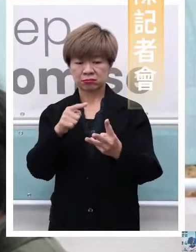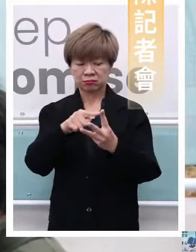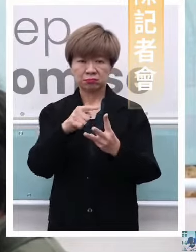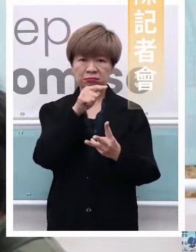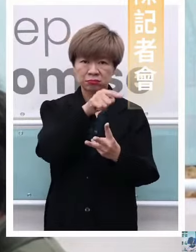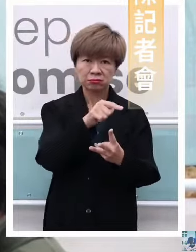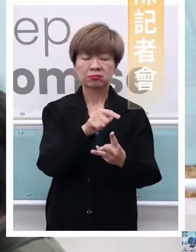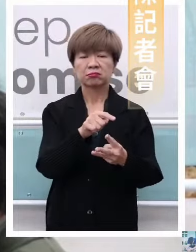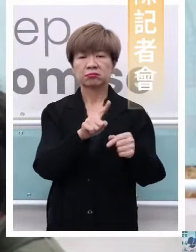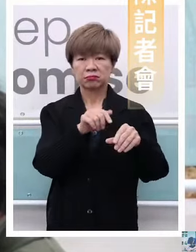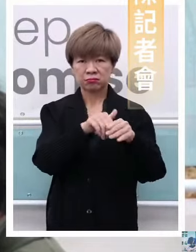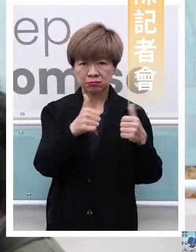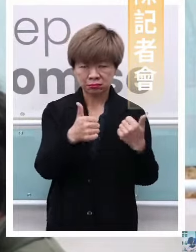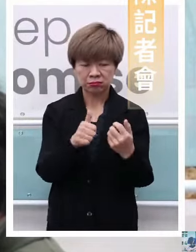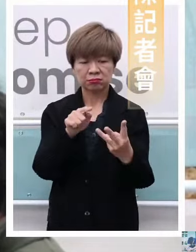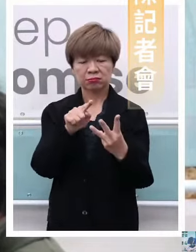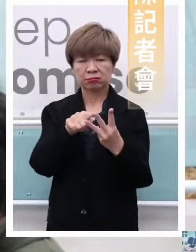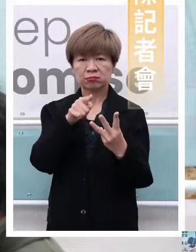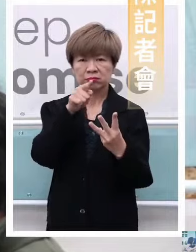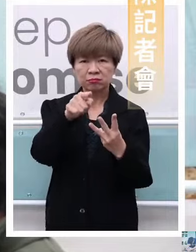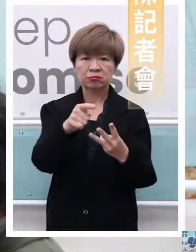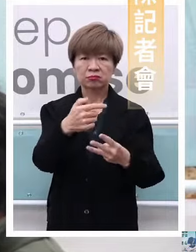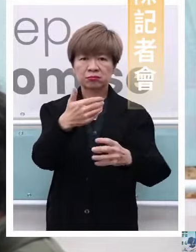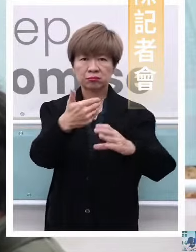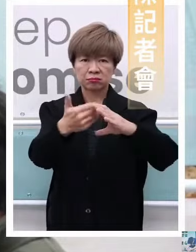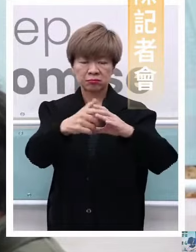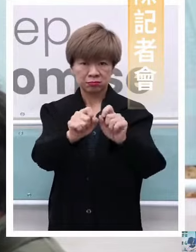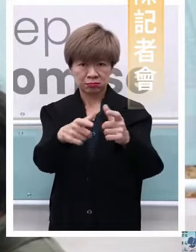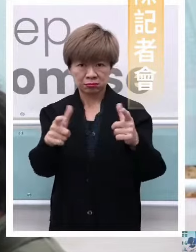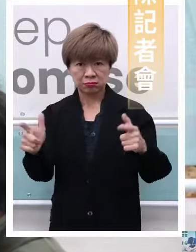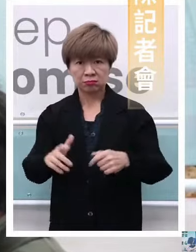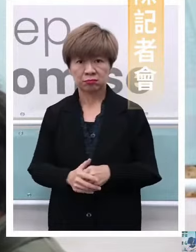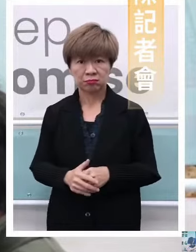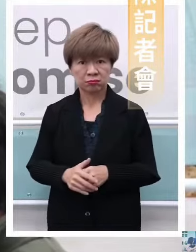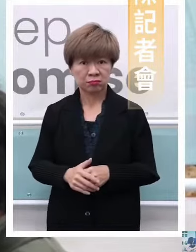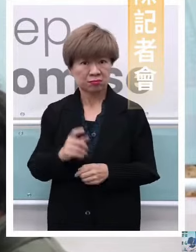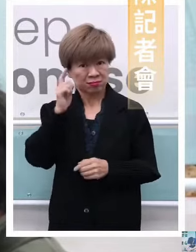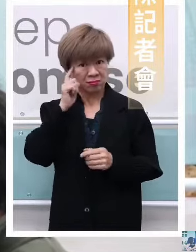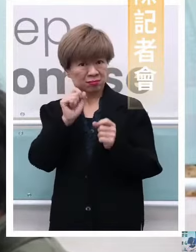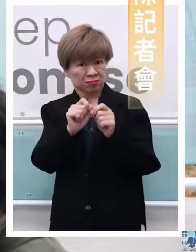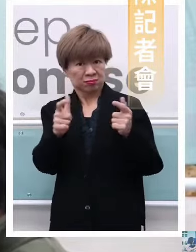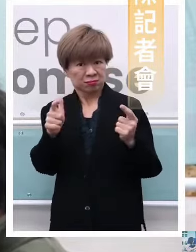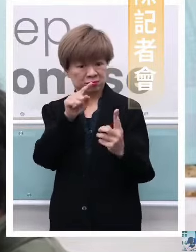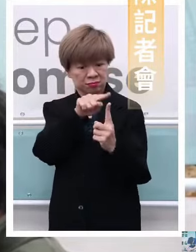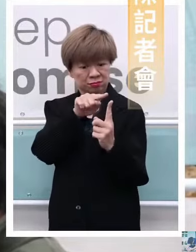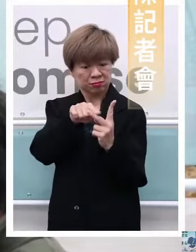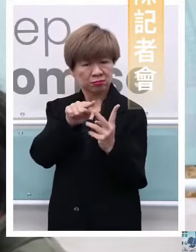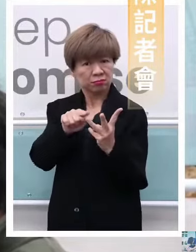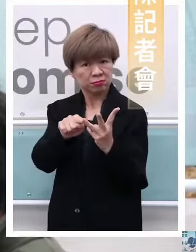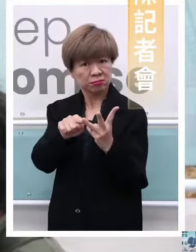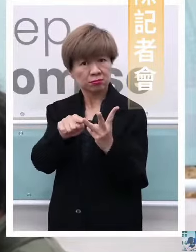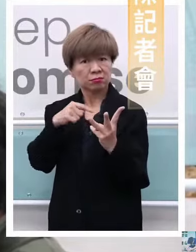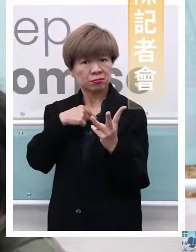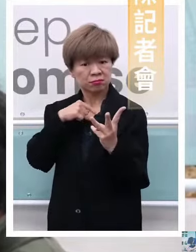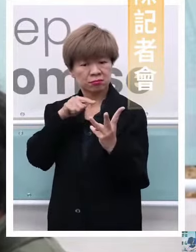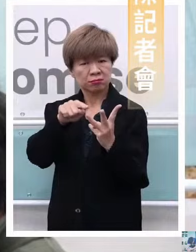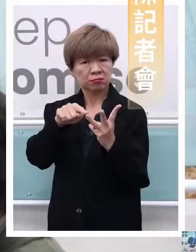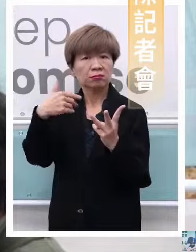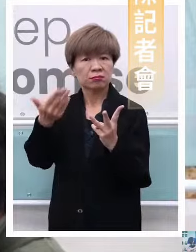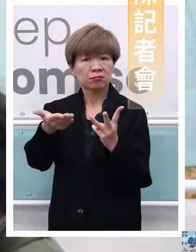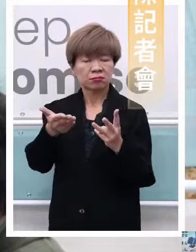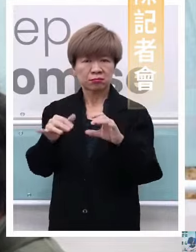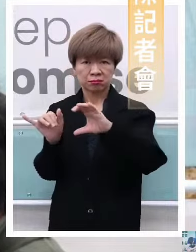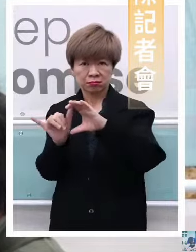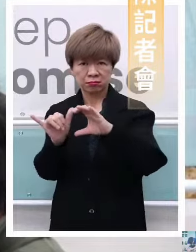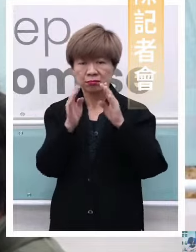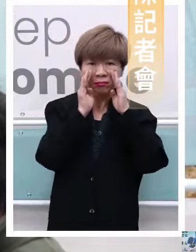各路媒体，大家可能觉得哦，那可能是不同一套东西。那既然送给 YT 跟送给 FB 是